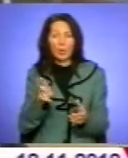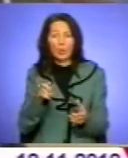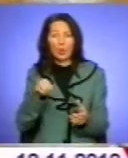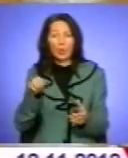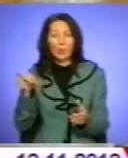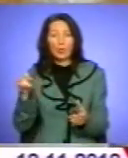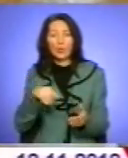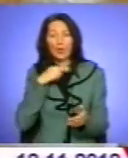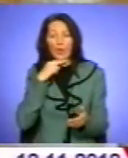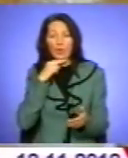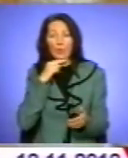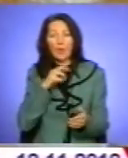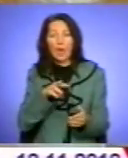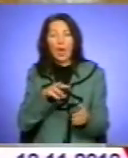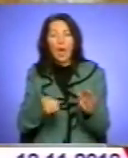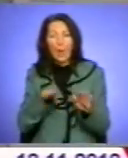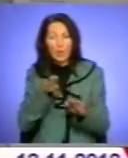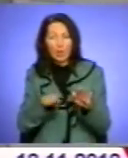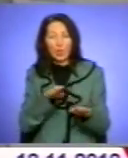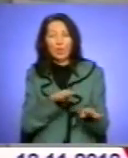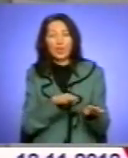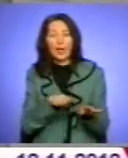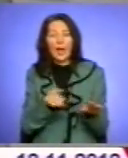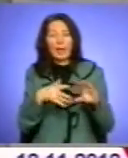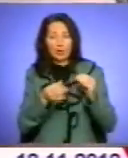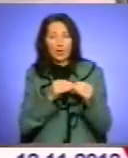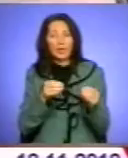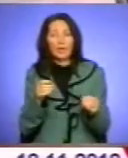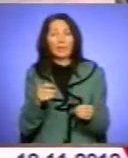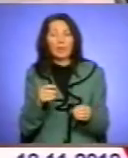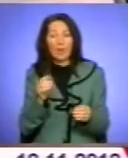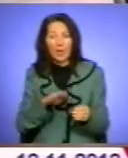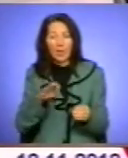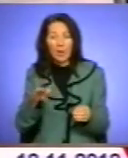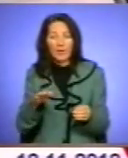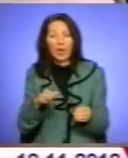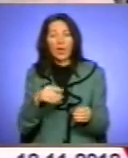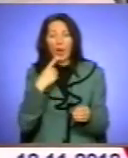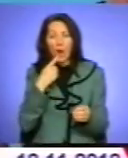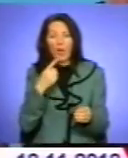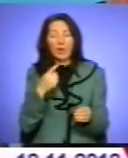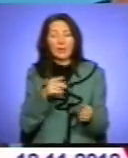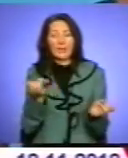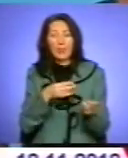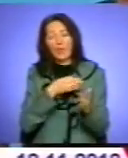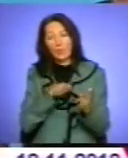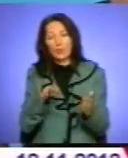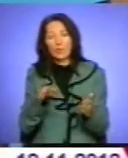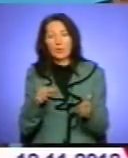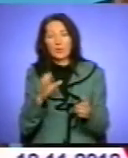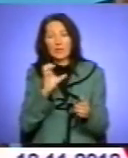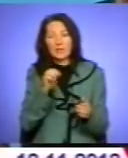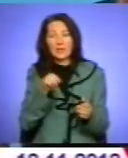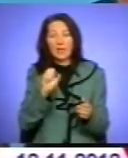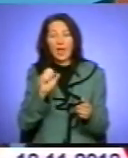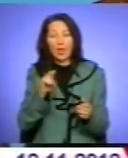що, моніторячи результати відмінників, охоче підтримує ініціативу відмовитися від статусу золотих медалістів. Це розтлінно впливає і